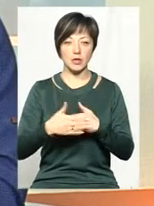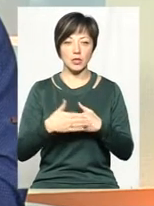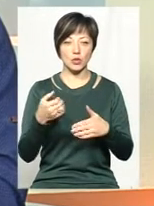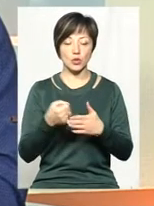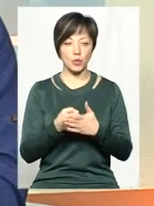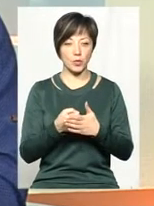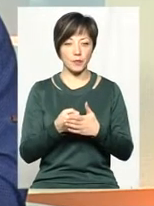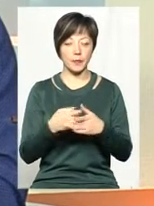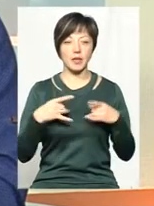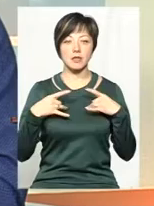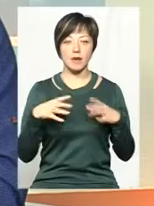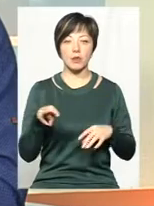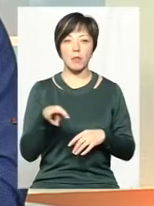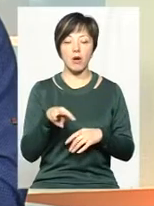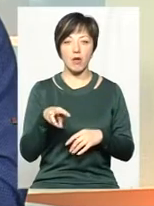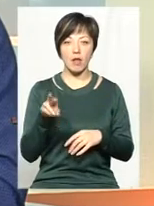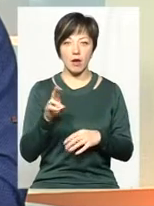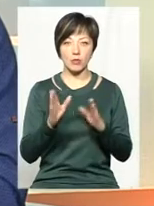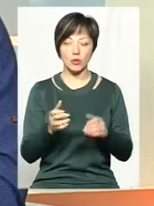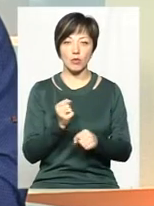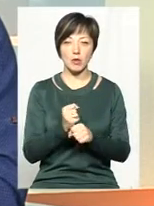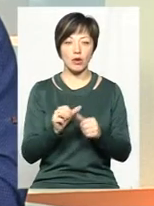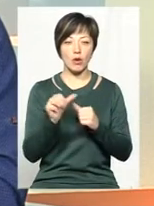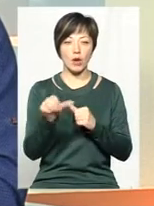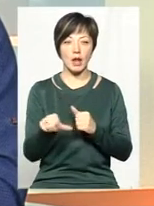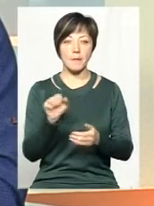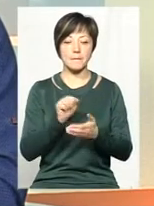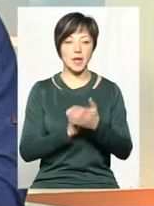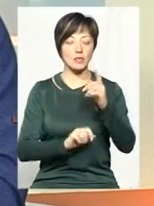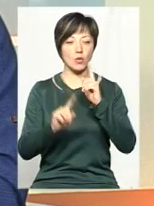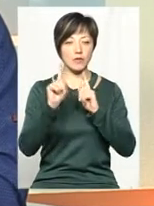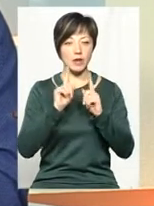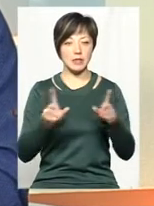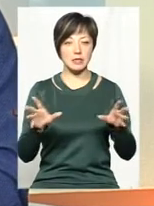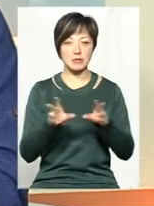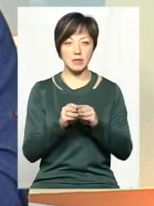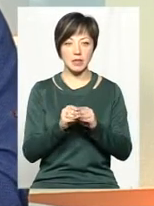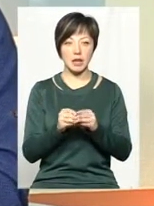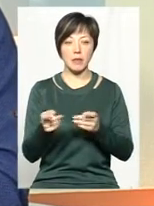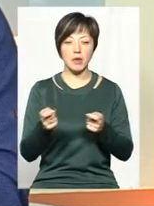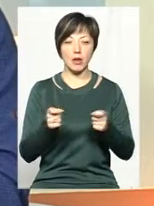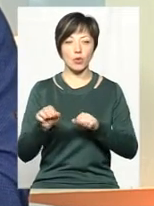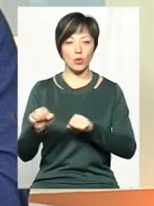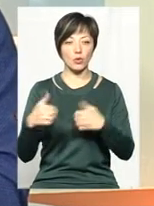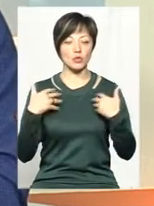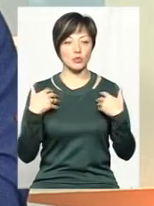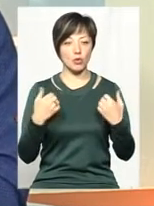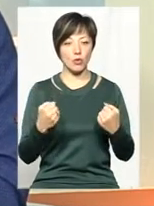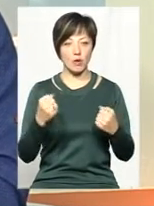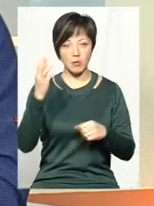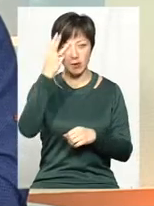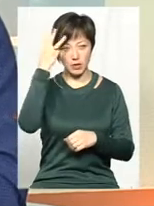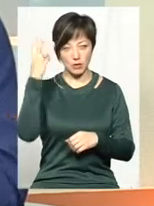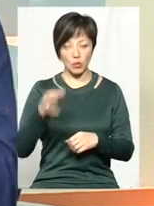до свята Миколая, ми тоді будемо робити окремо прес-конференцію спільно із Департаментом охорони здоров'я